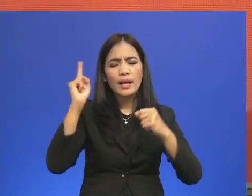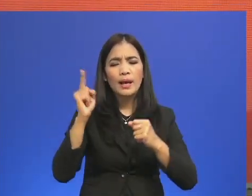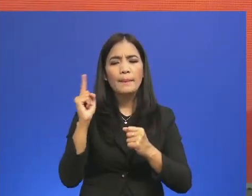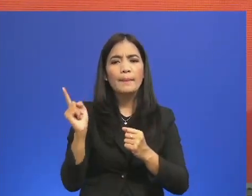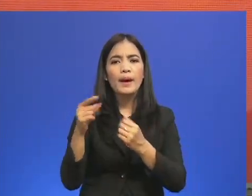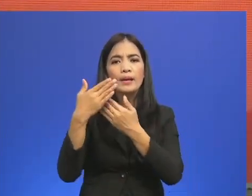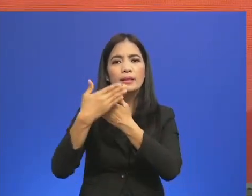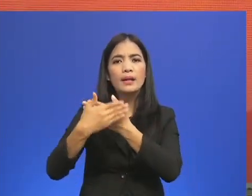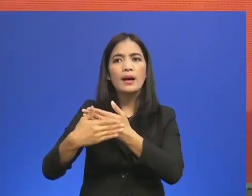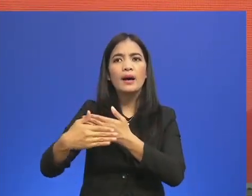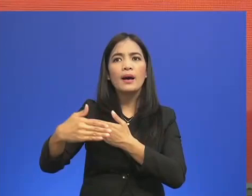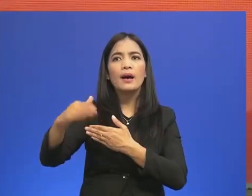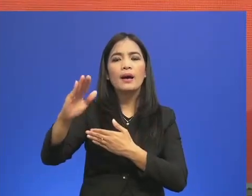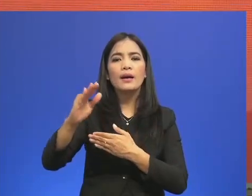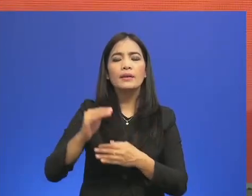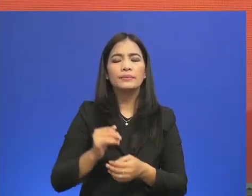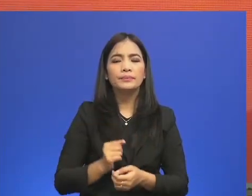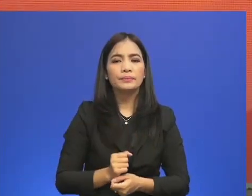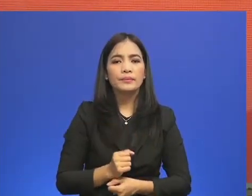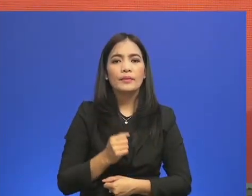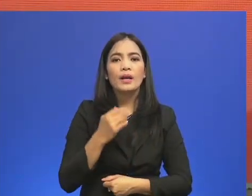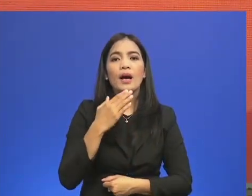menutup selamanya.